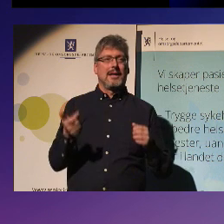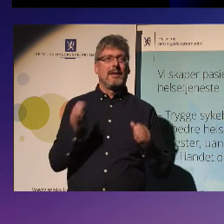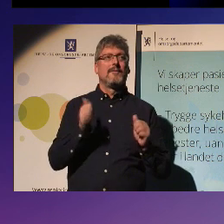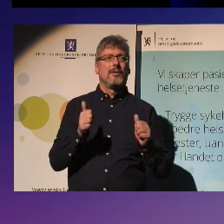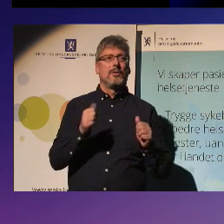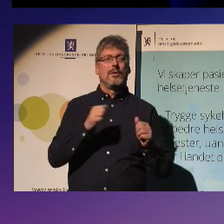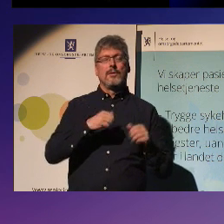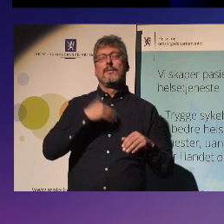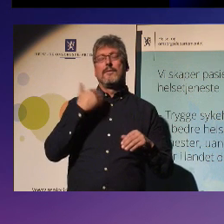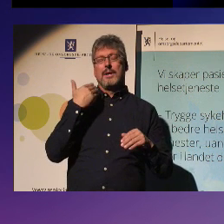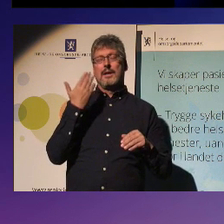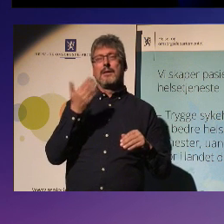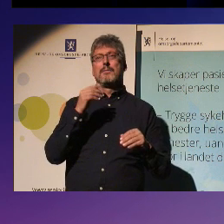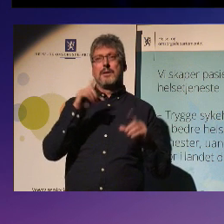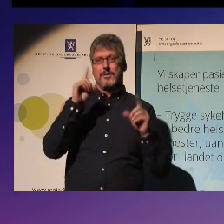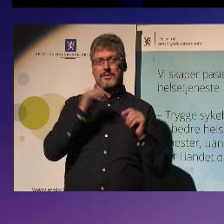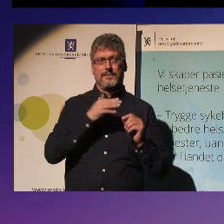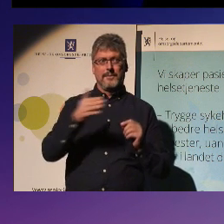uthvilt.